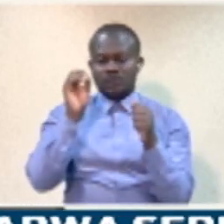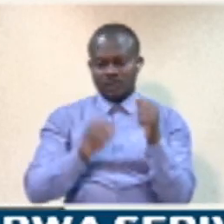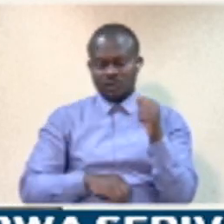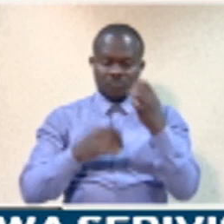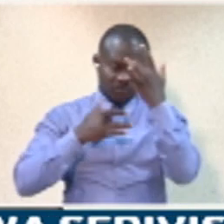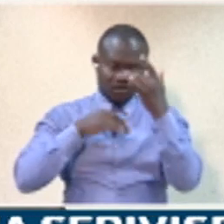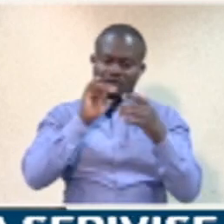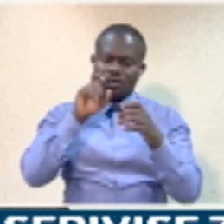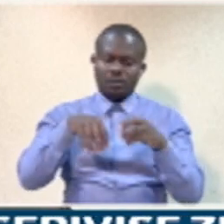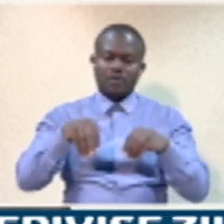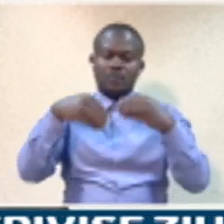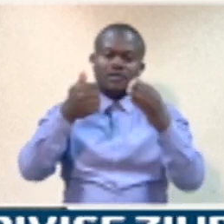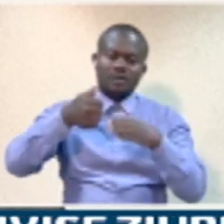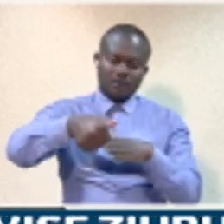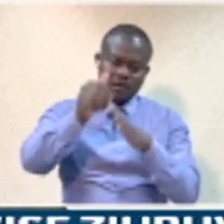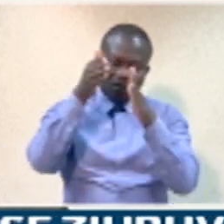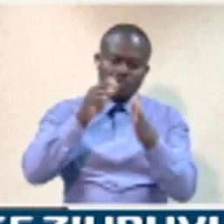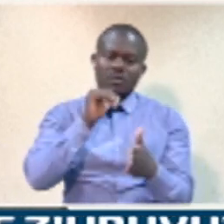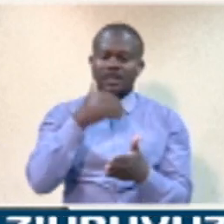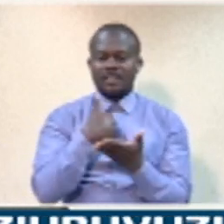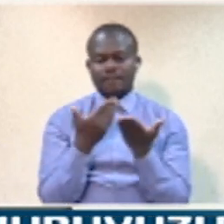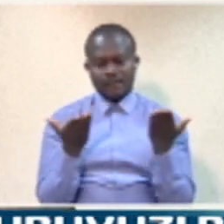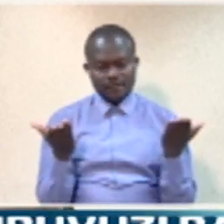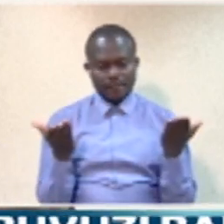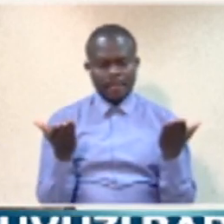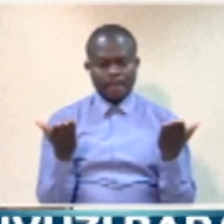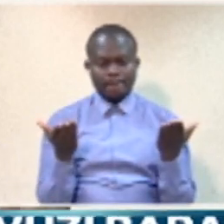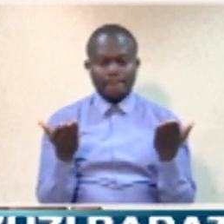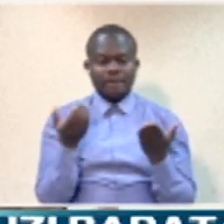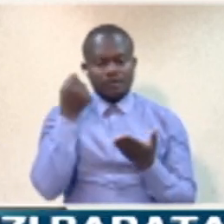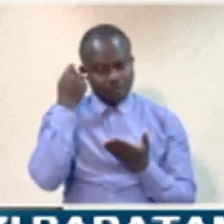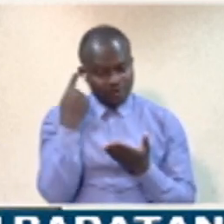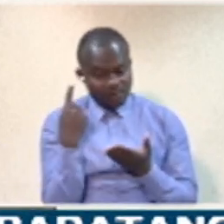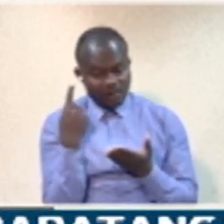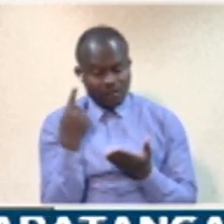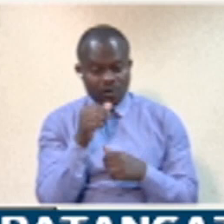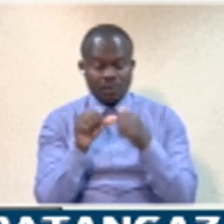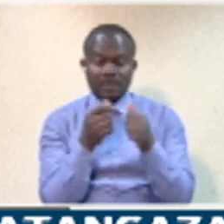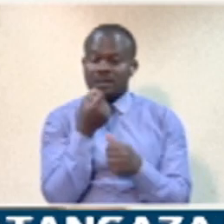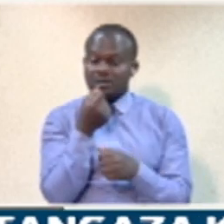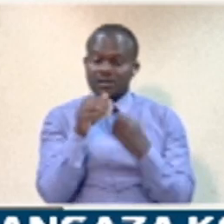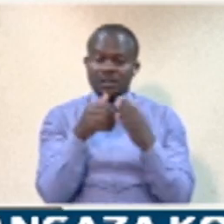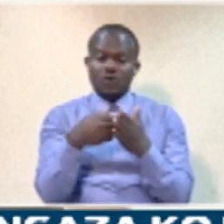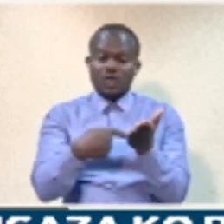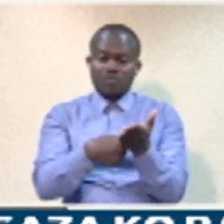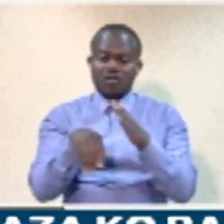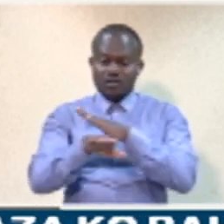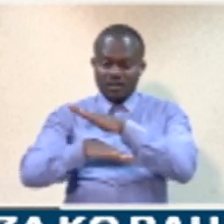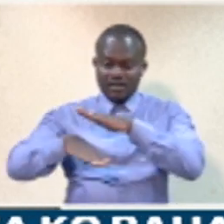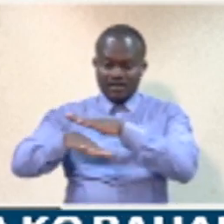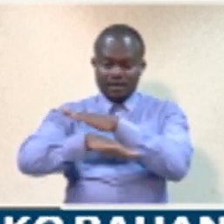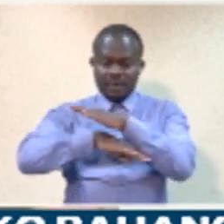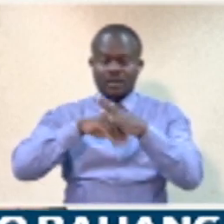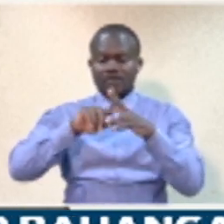umurwayi agomba kwitangira uwo muntu akaba atayifite ubwo bivuze ko ku kijyanye n'imiti kuri ya mavuriro y'ibanze aho